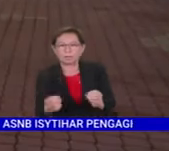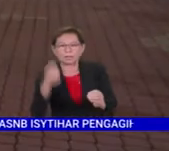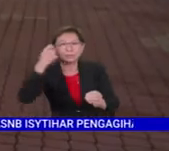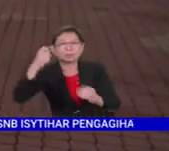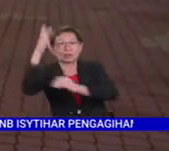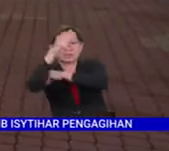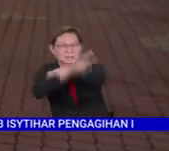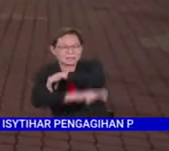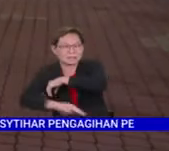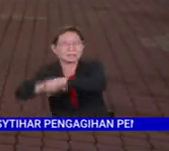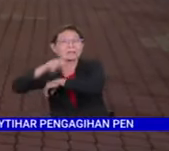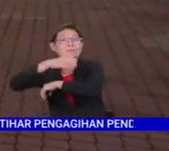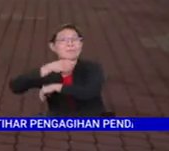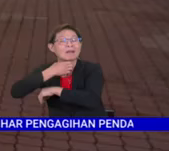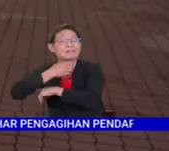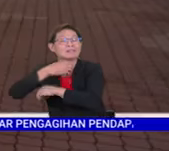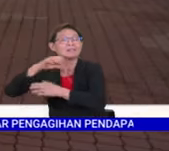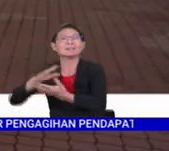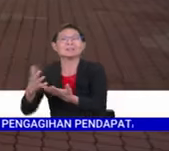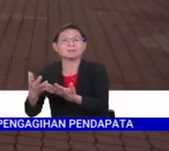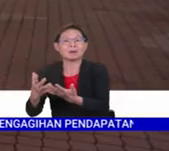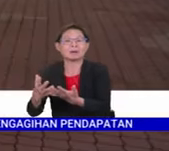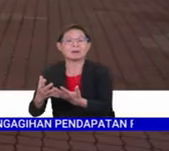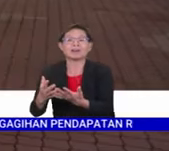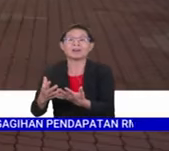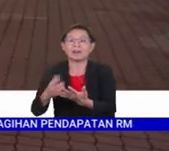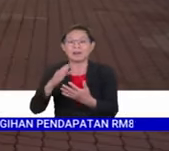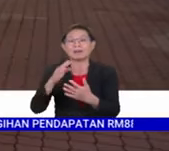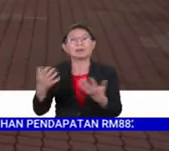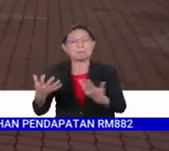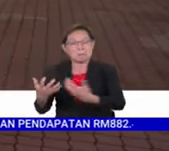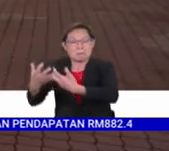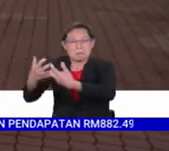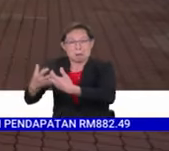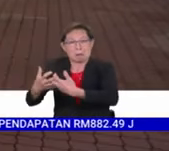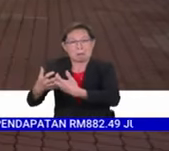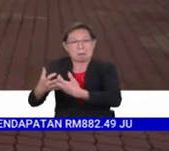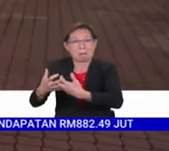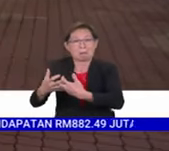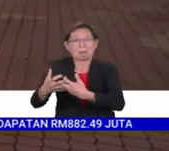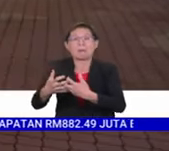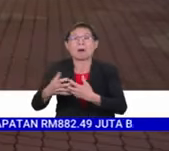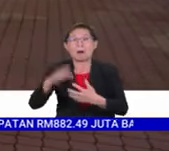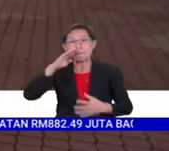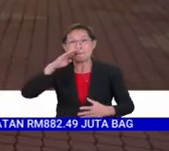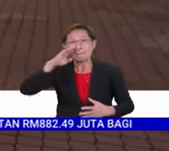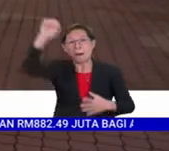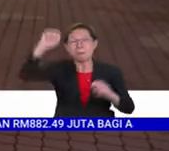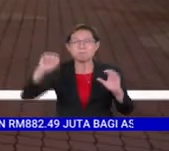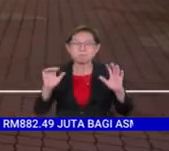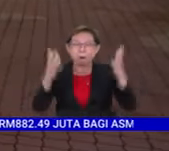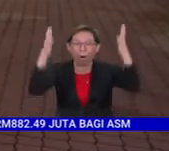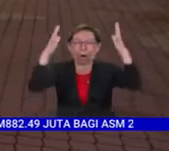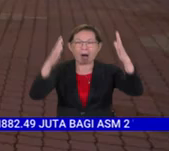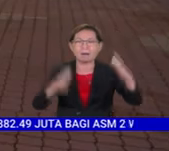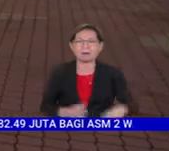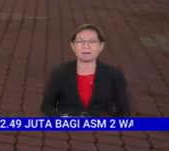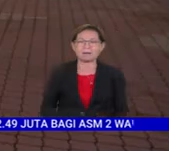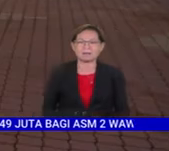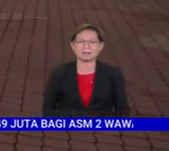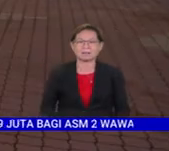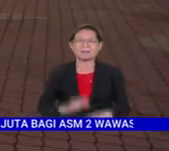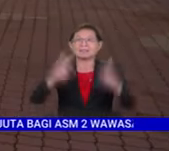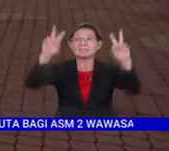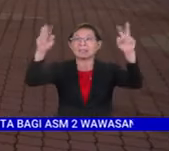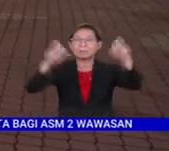seterusnya Kerajaan Negeri Perak bersempena sambutan Hari Kebangsaan untuk tahun ini. Tema Kayuhan Merdeka pada